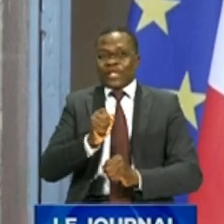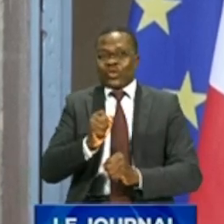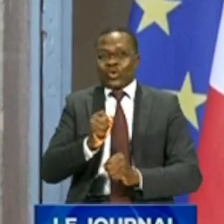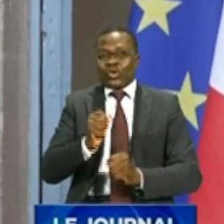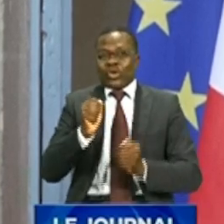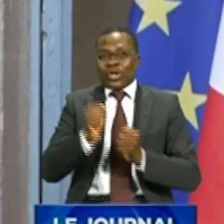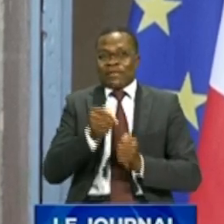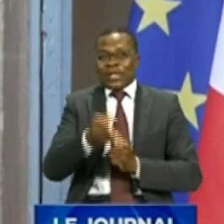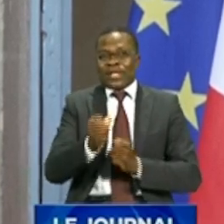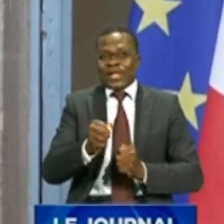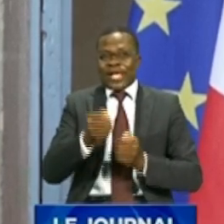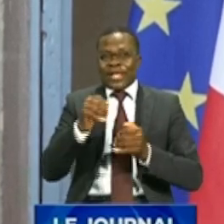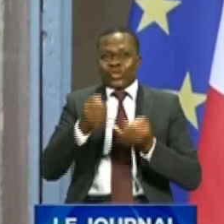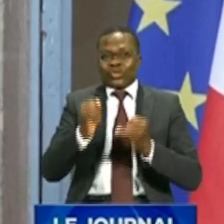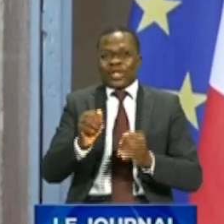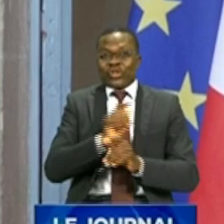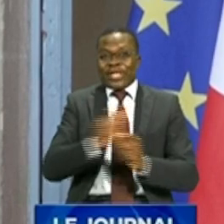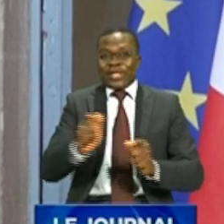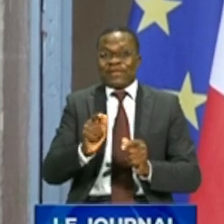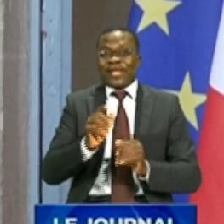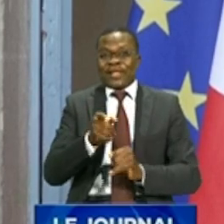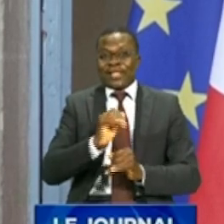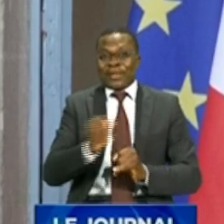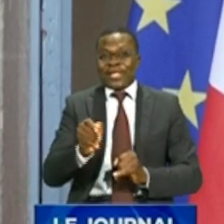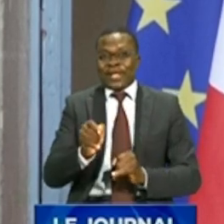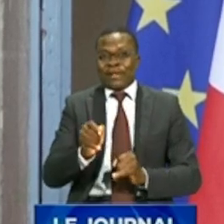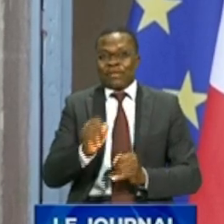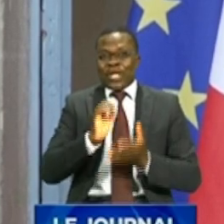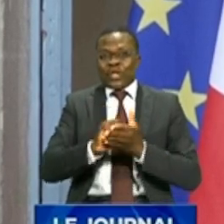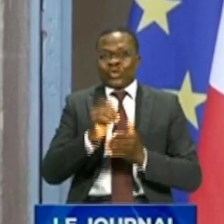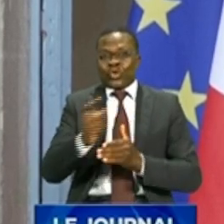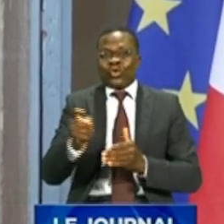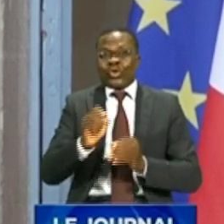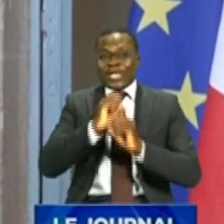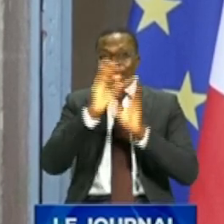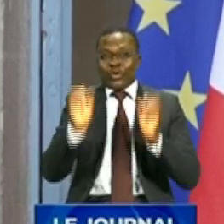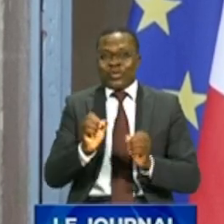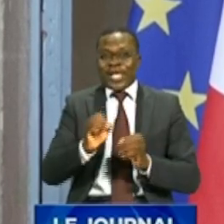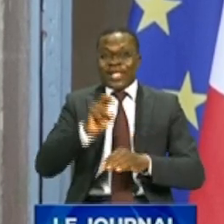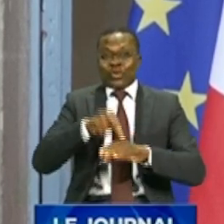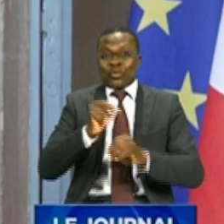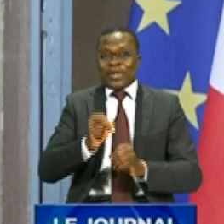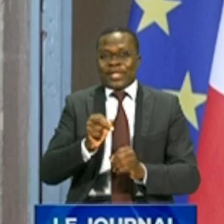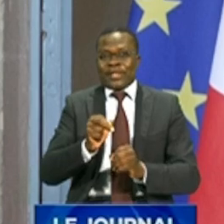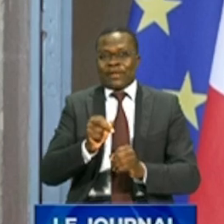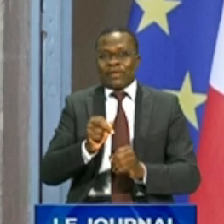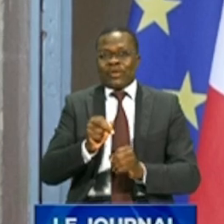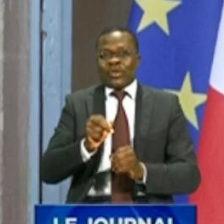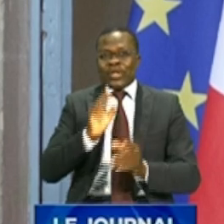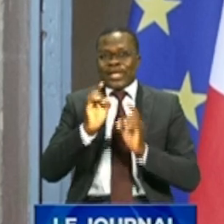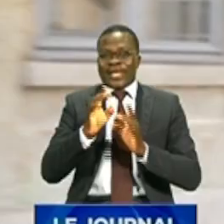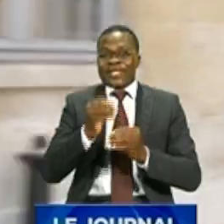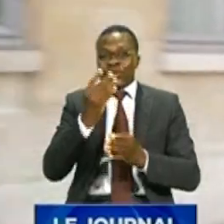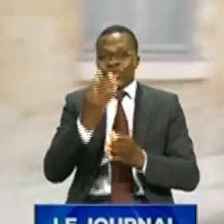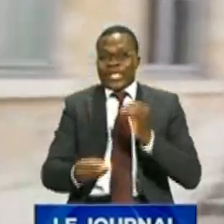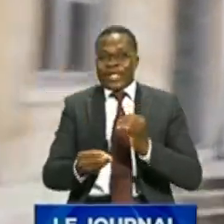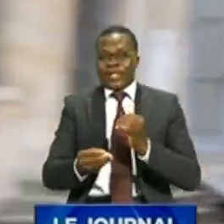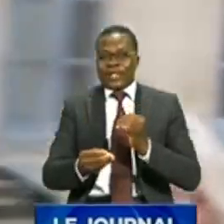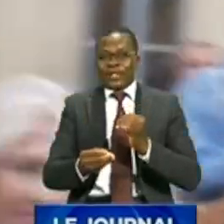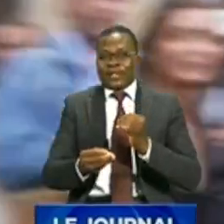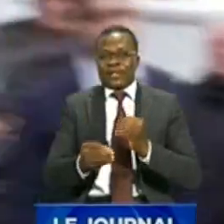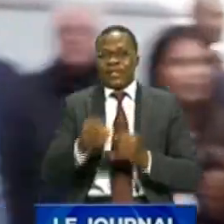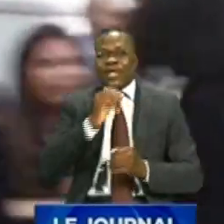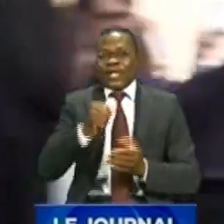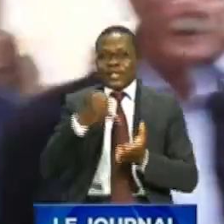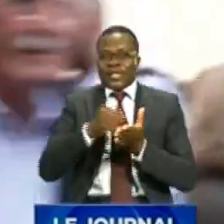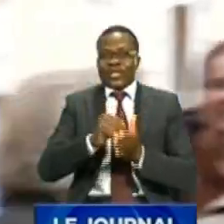pied à pied ce journalisme libre et indépendant, sans lequel les lumières de notre République risque de s'éteindre. Ancienne ingénieure